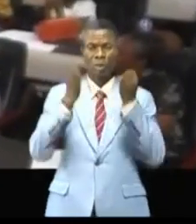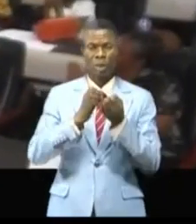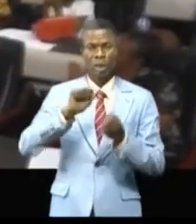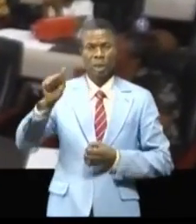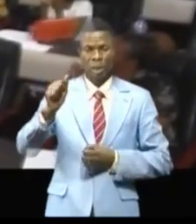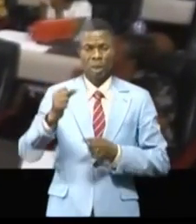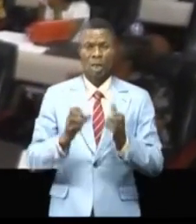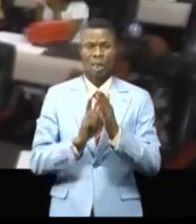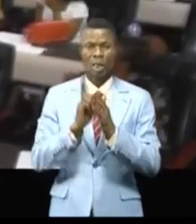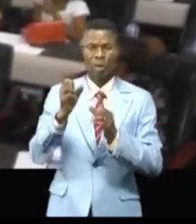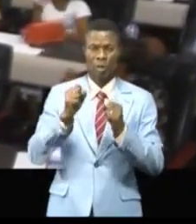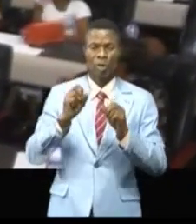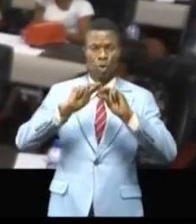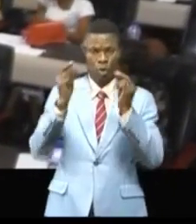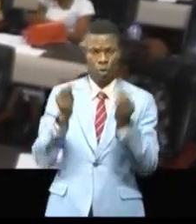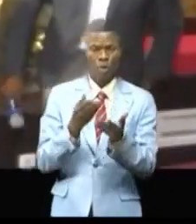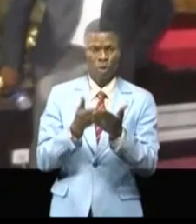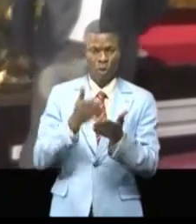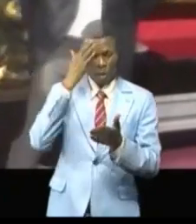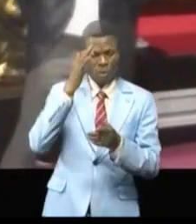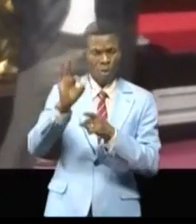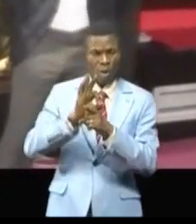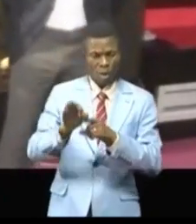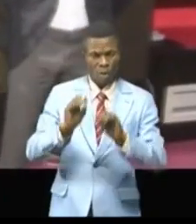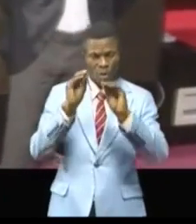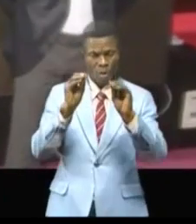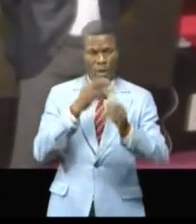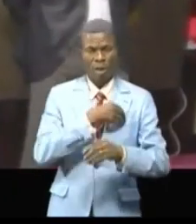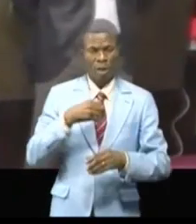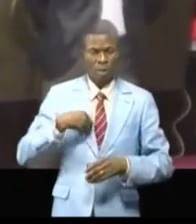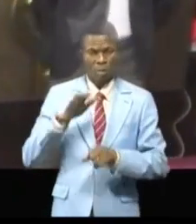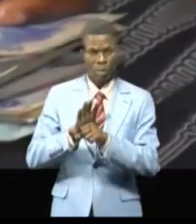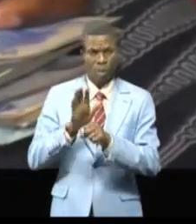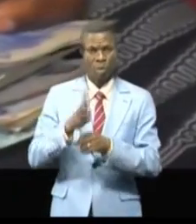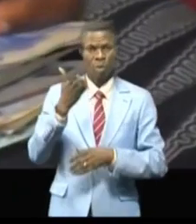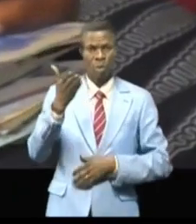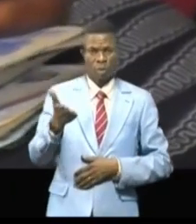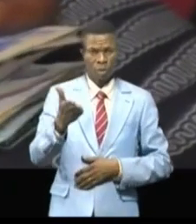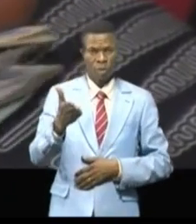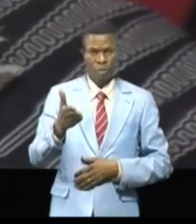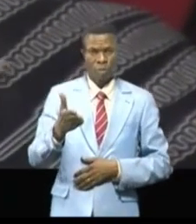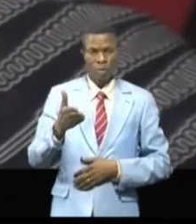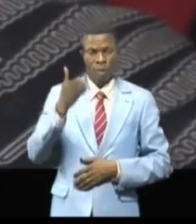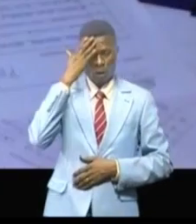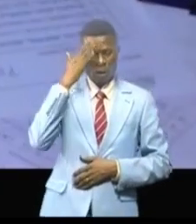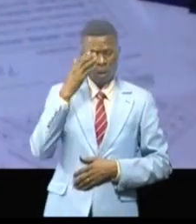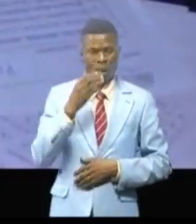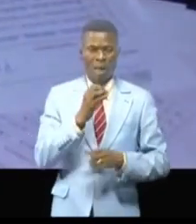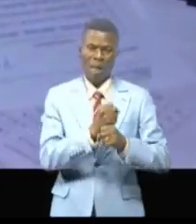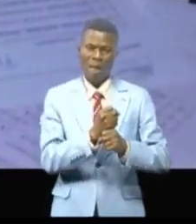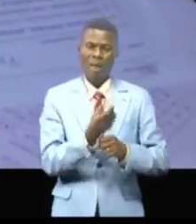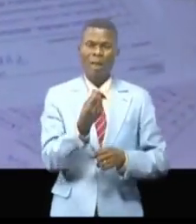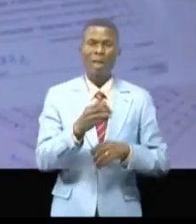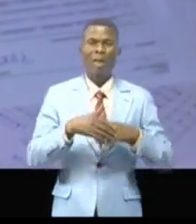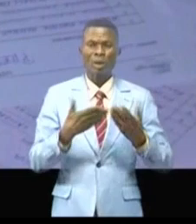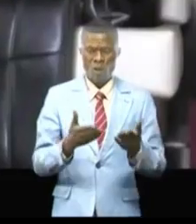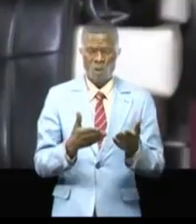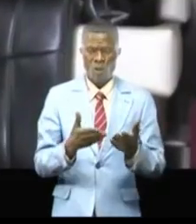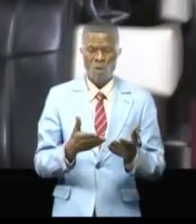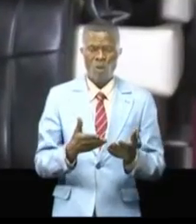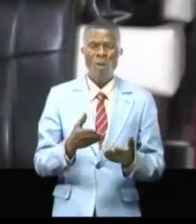Cette structure a pensé à une formation pour apprendre à ces différentes femmes comment gérer leurs finances en